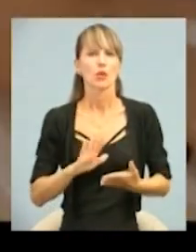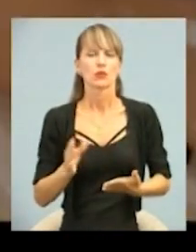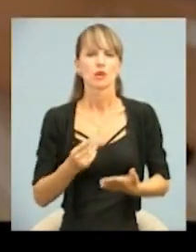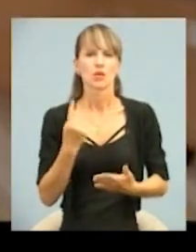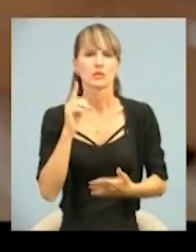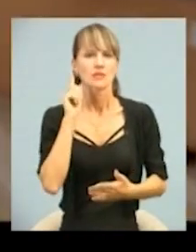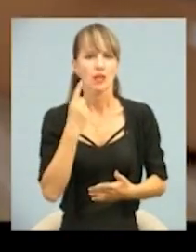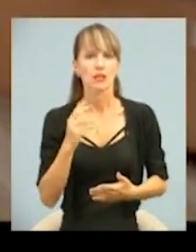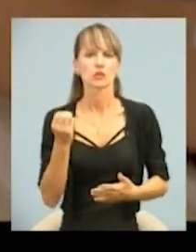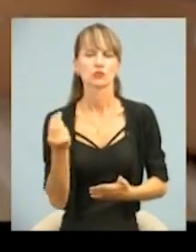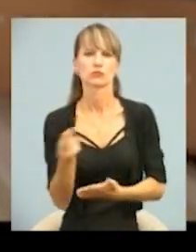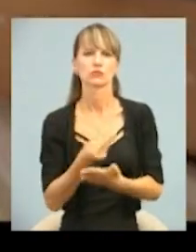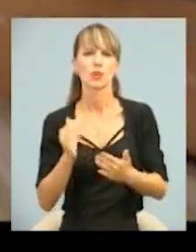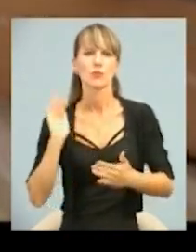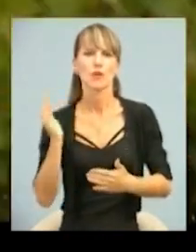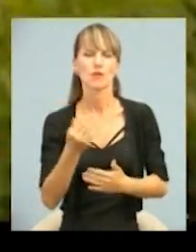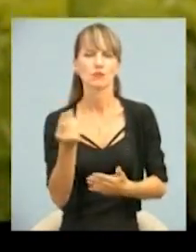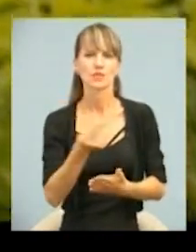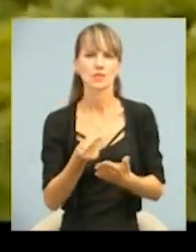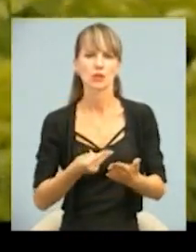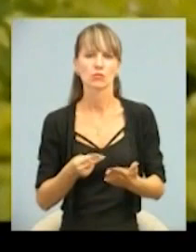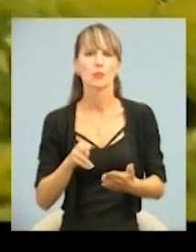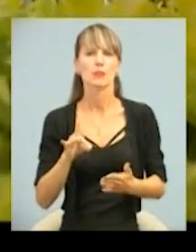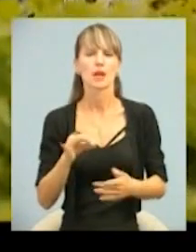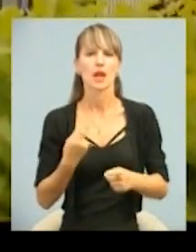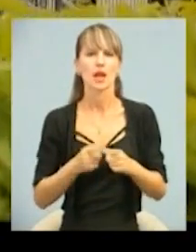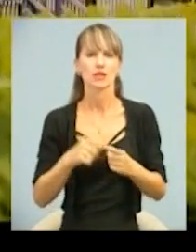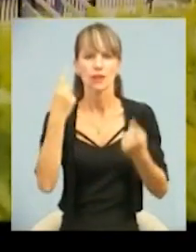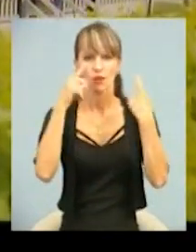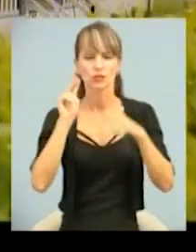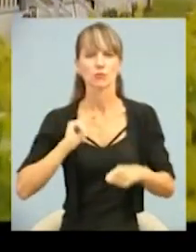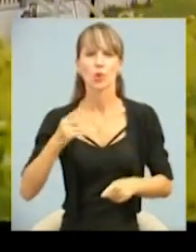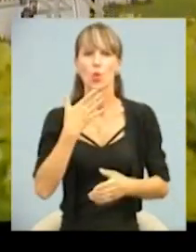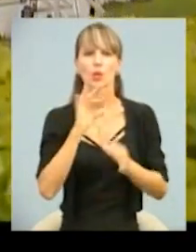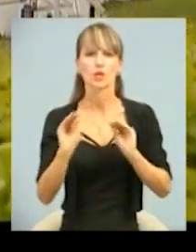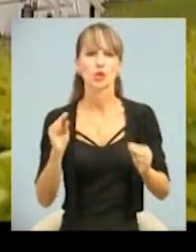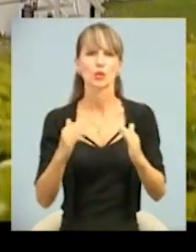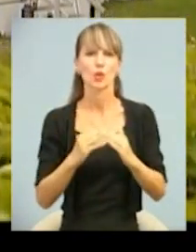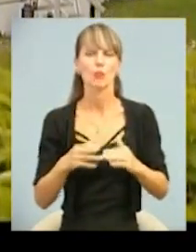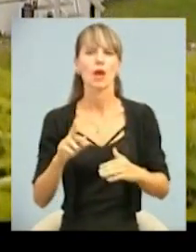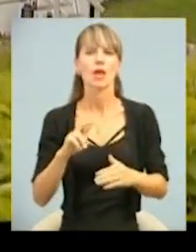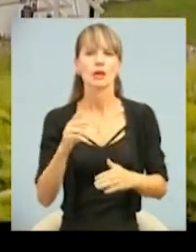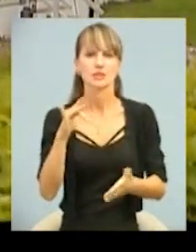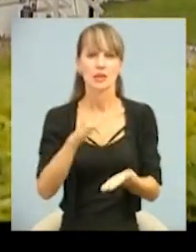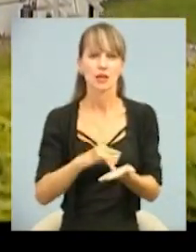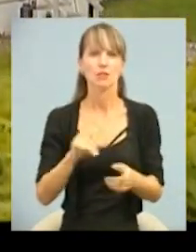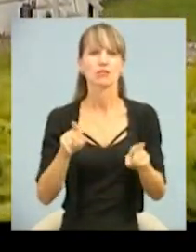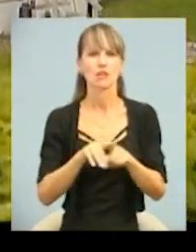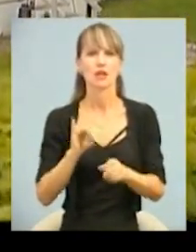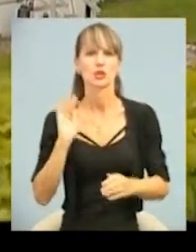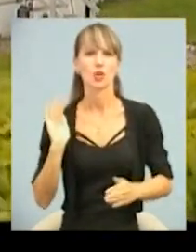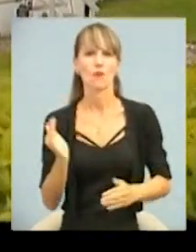один колір, а й розмальовують поверхню у візерунки. Причому ці творчі працівники прикрашають будинок як зсередини, так і